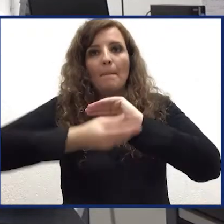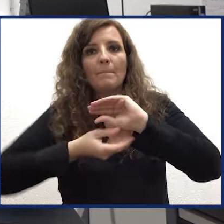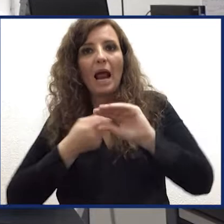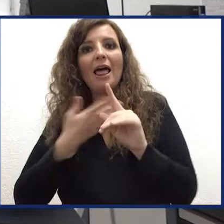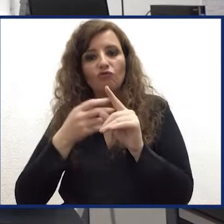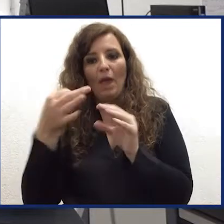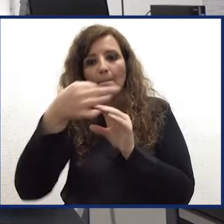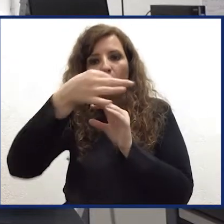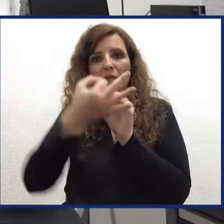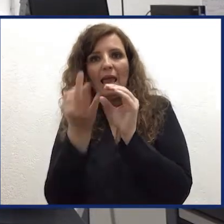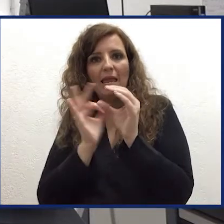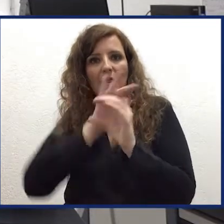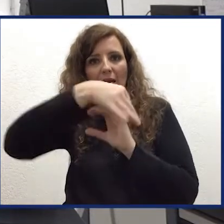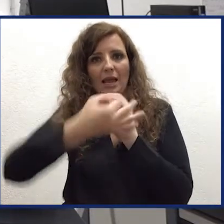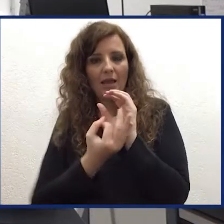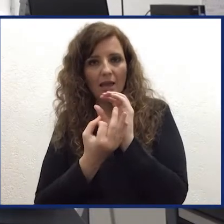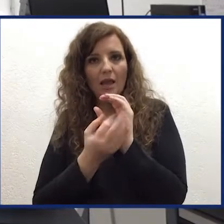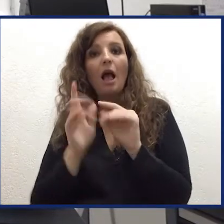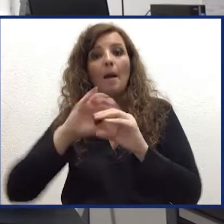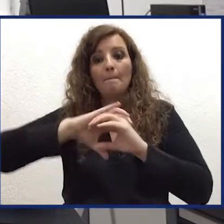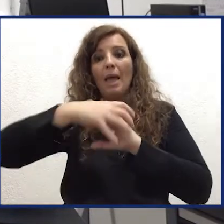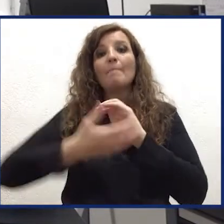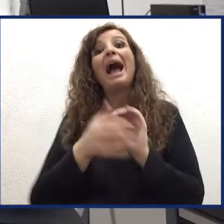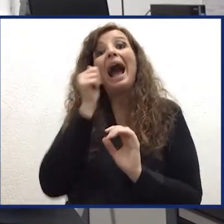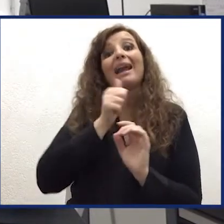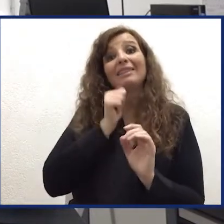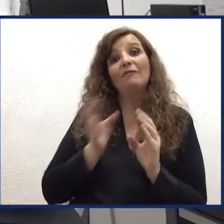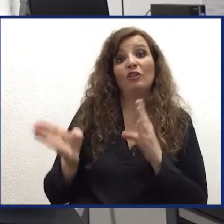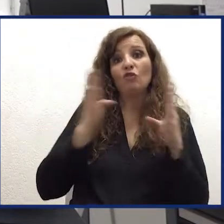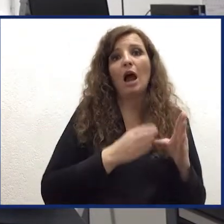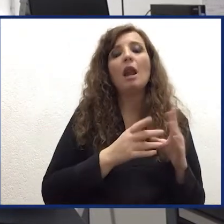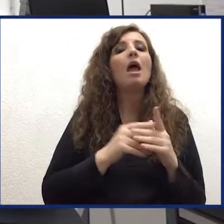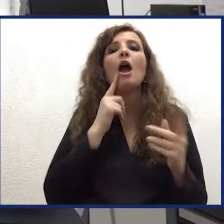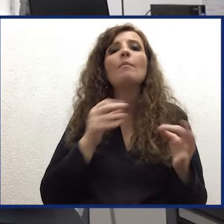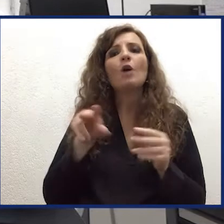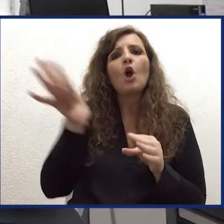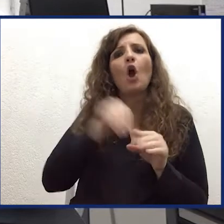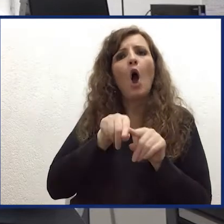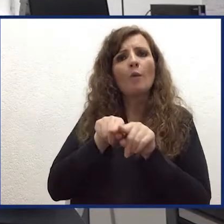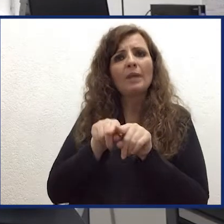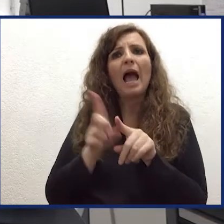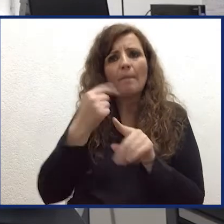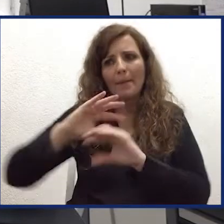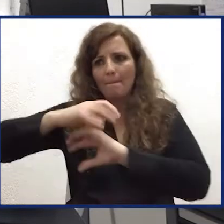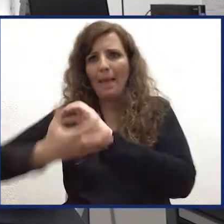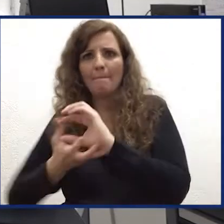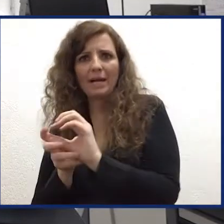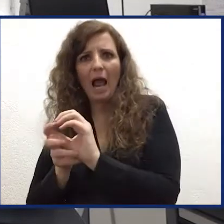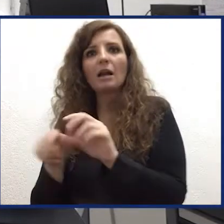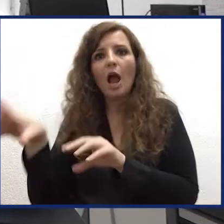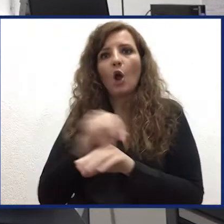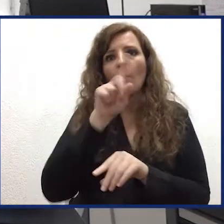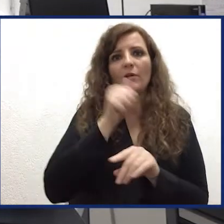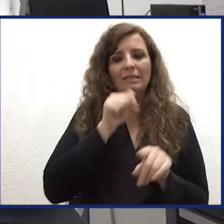sono presenti delle proteine. La membrana artificiale simula i compartimenti che sono presenti nelle